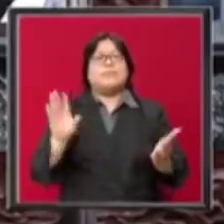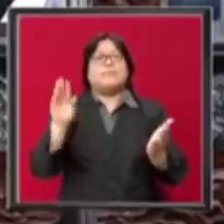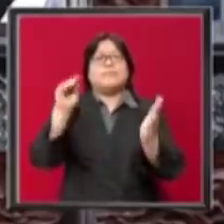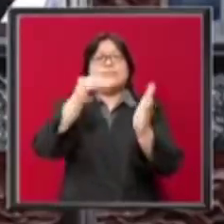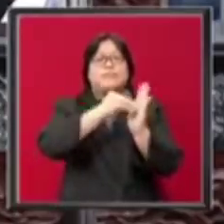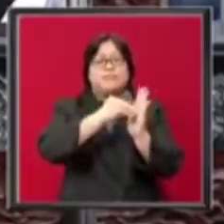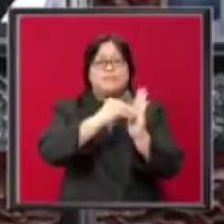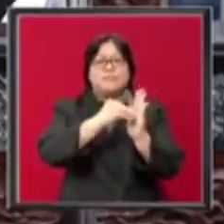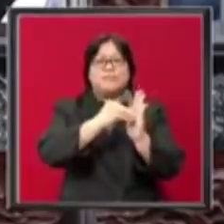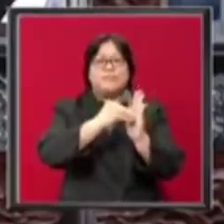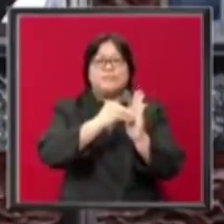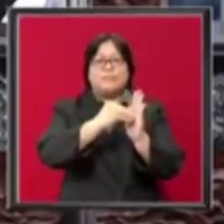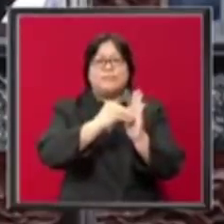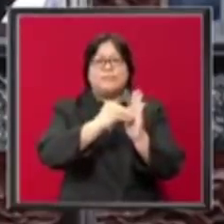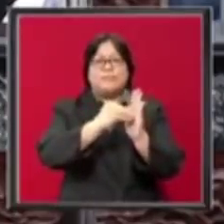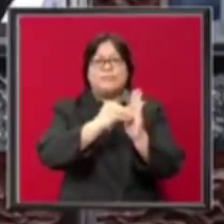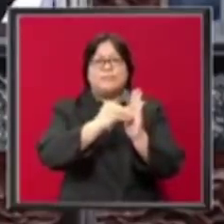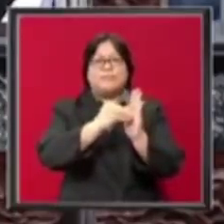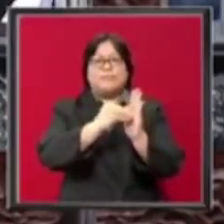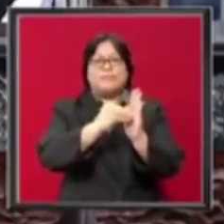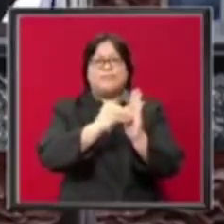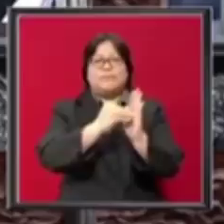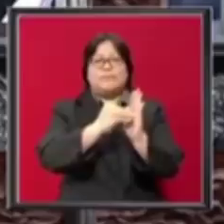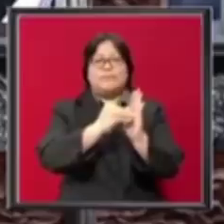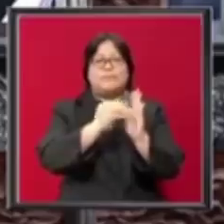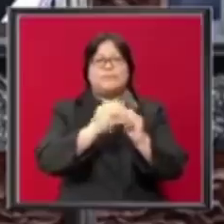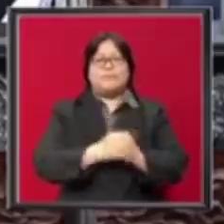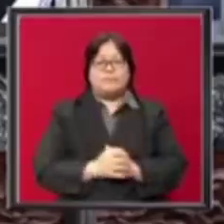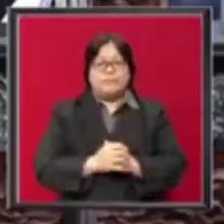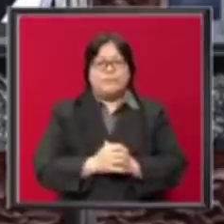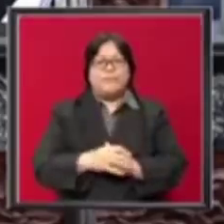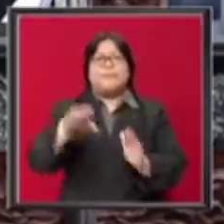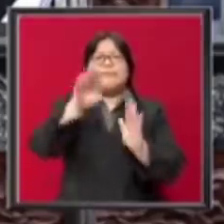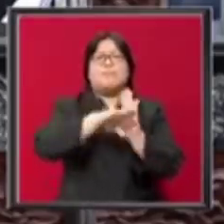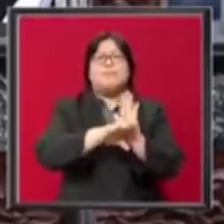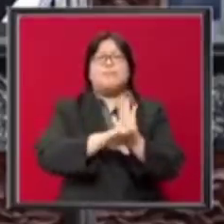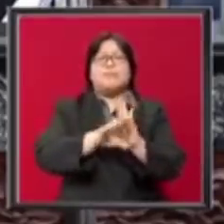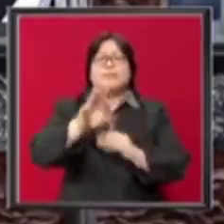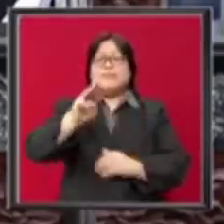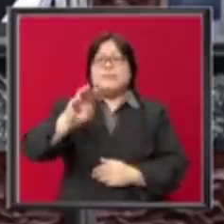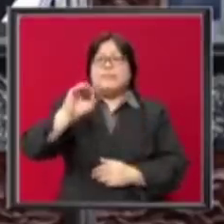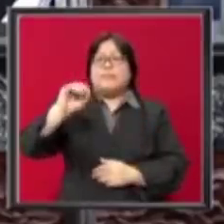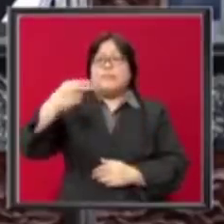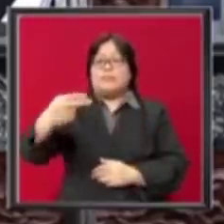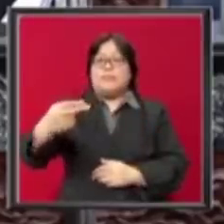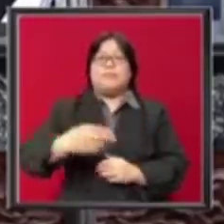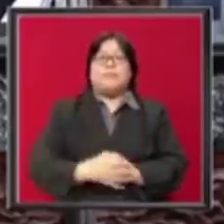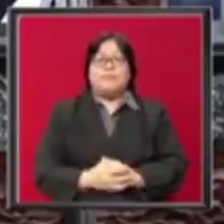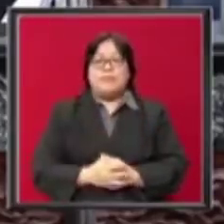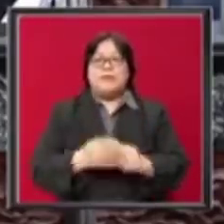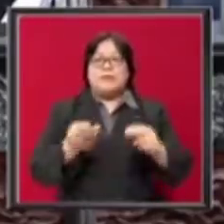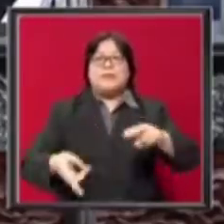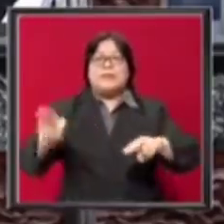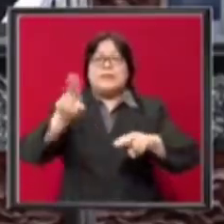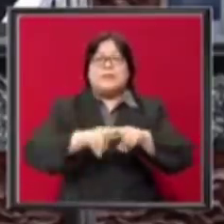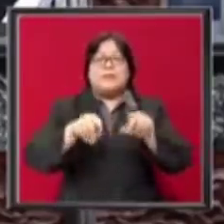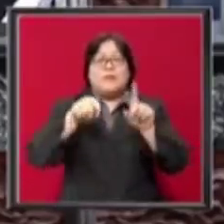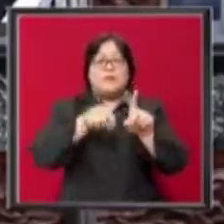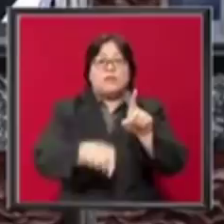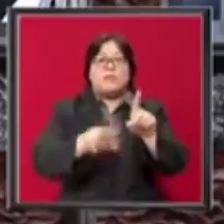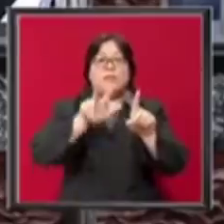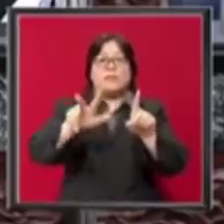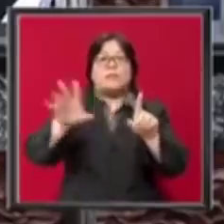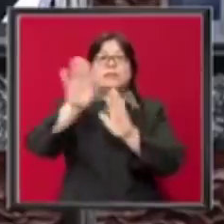dimasukkan dalam peruntukan Kementerian Kesihatan penambahan